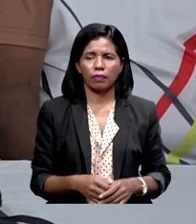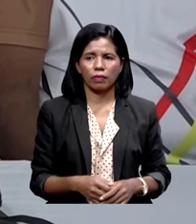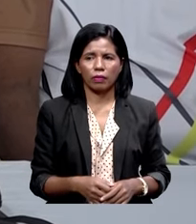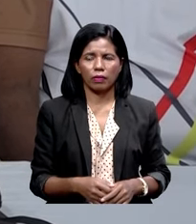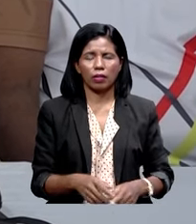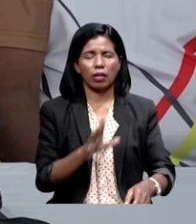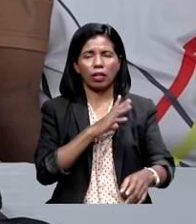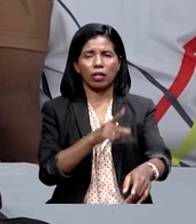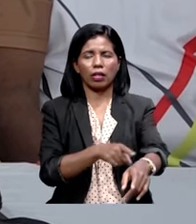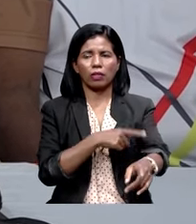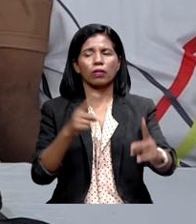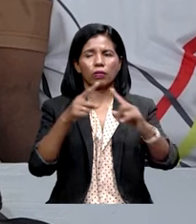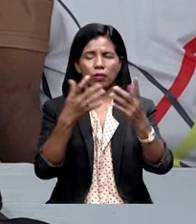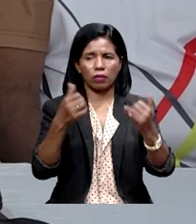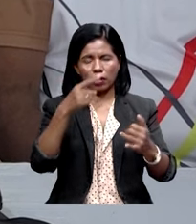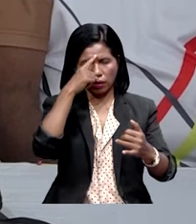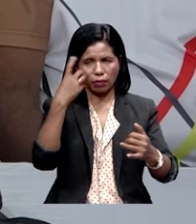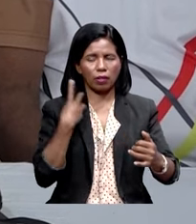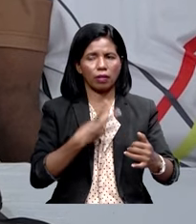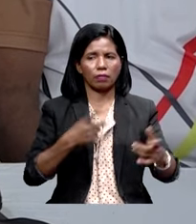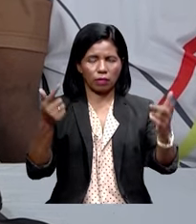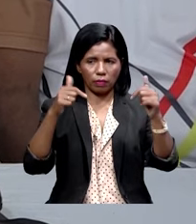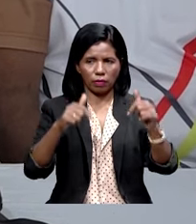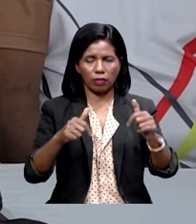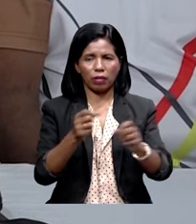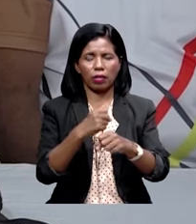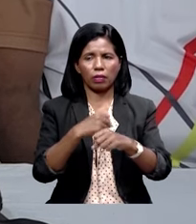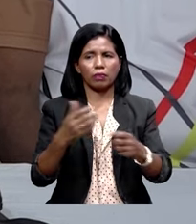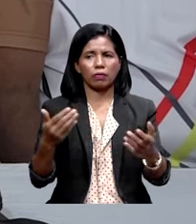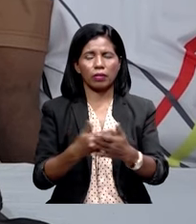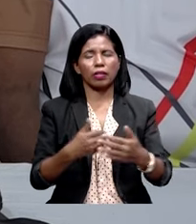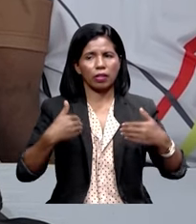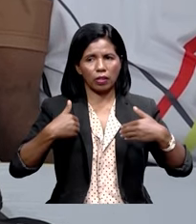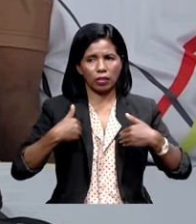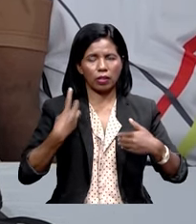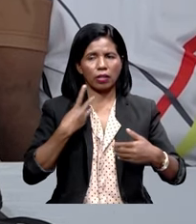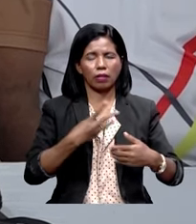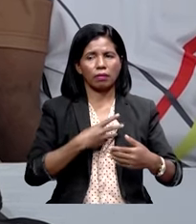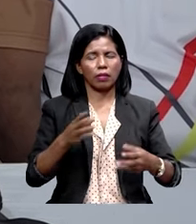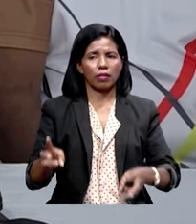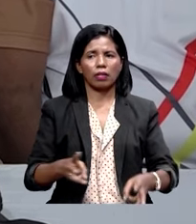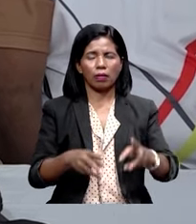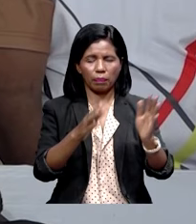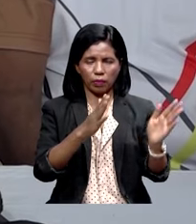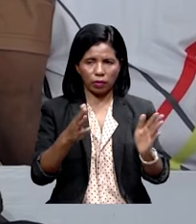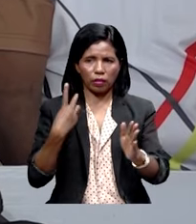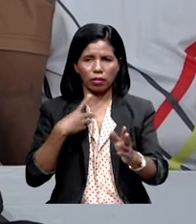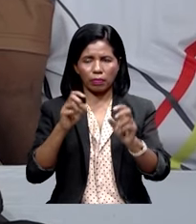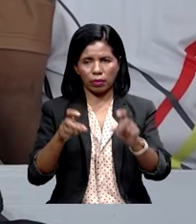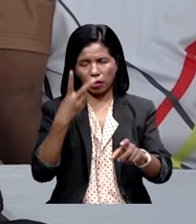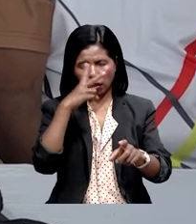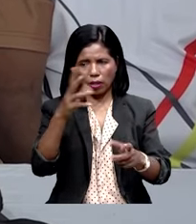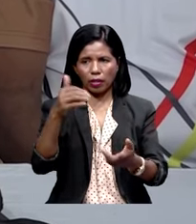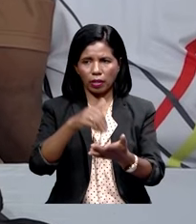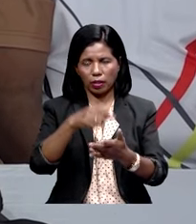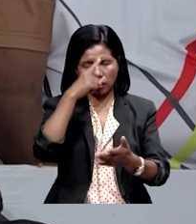demora até agora. Tambah laus am mai maka hal buat ni fum buat ni iya tiona am mai dalam klara nabe proses balu ke si hare fali tambah